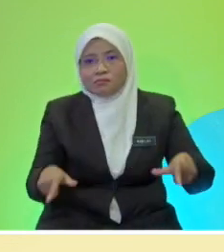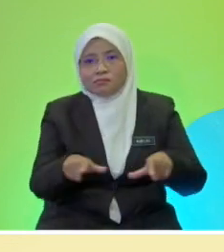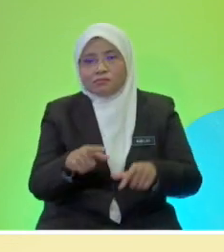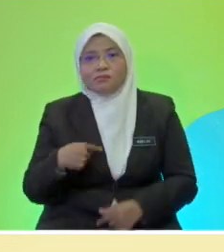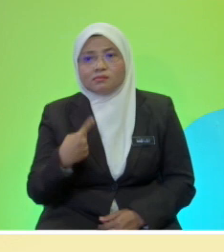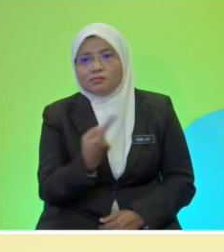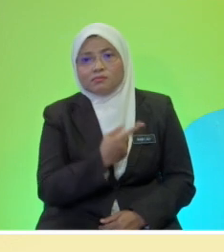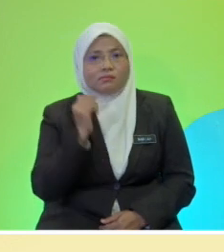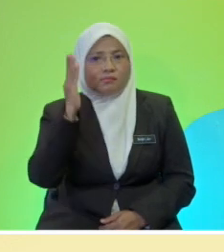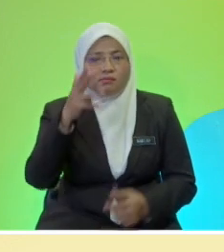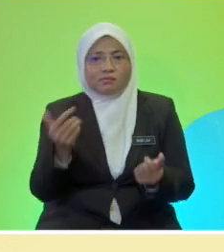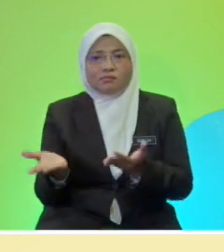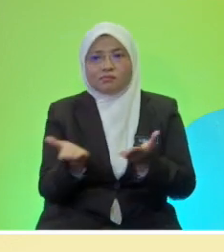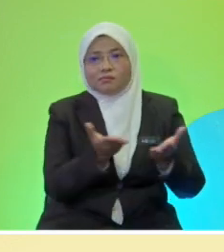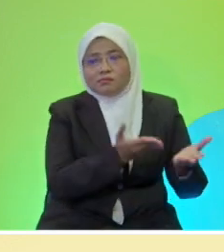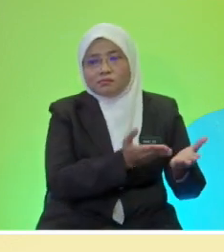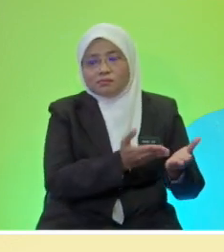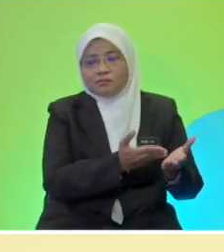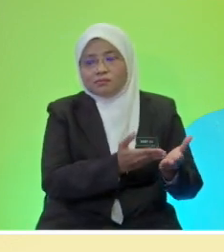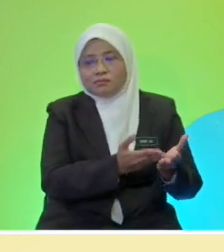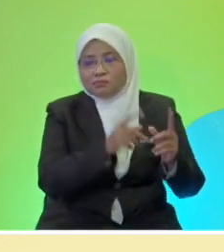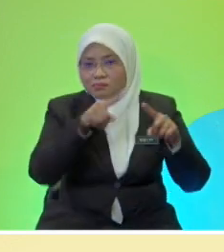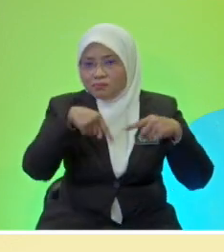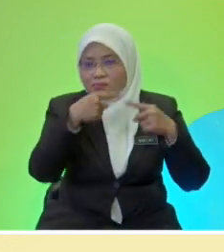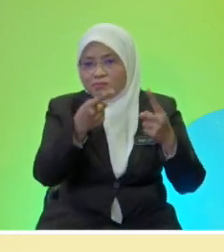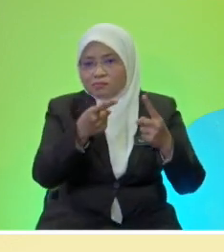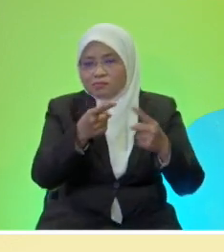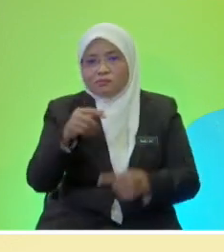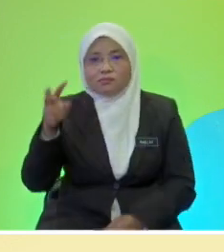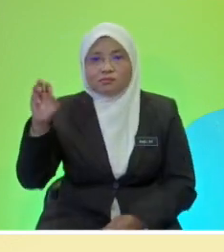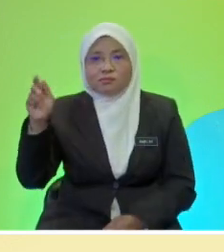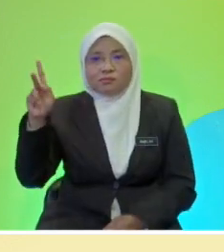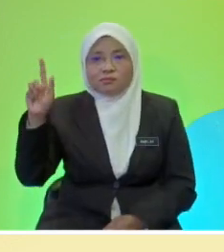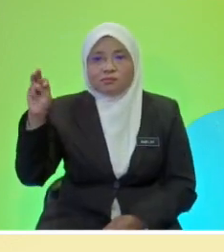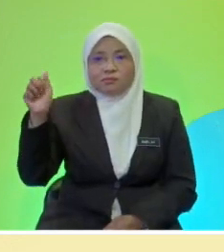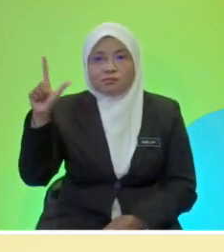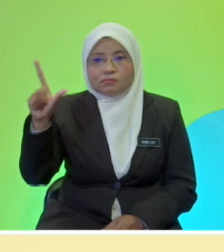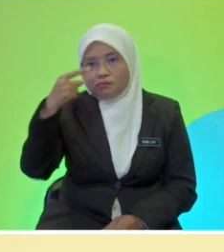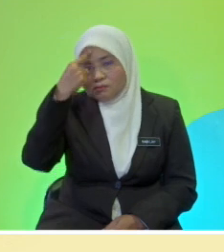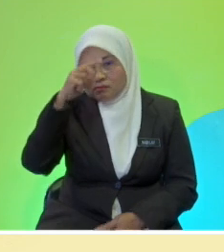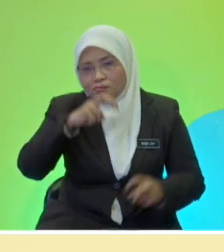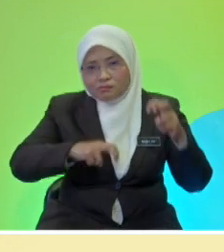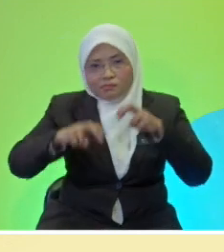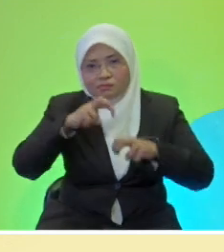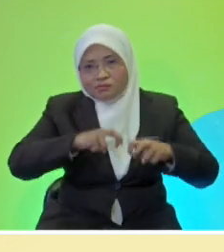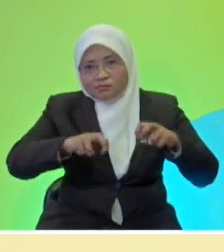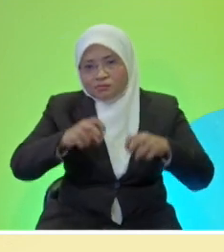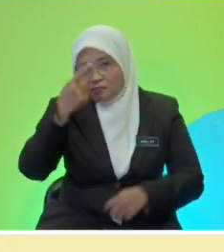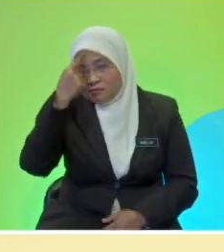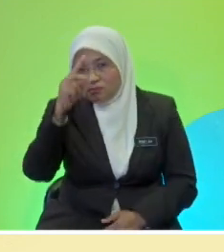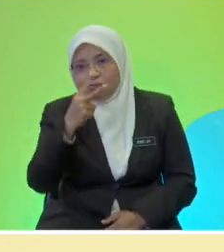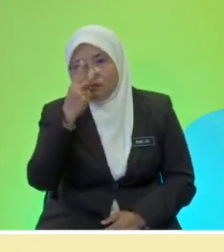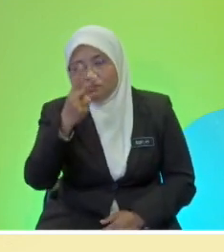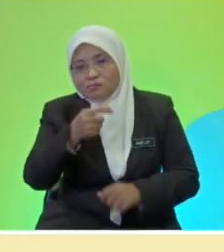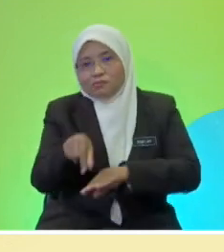nanti akan bawel kepada bahaya memal untuk dianalisis maka dilihat di bawah menggunakan Microsoft